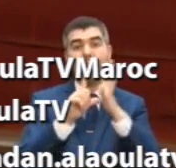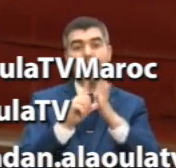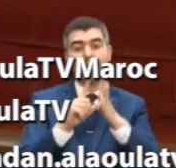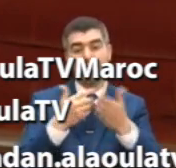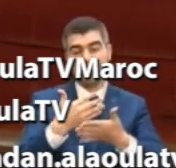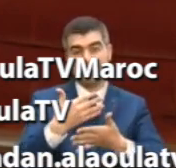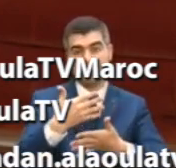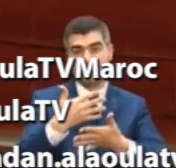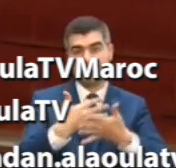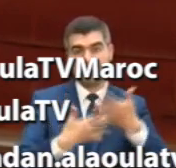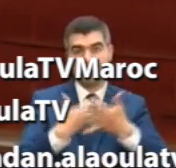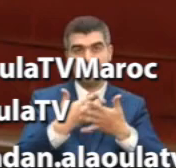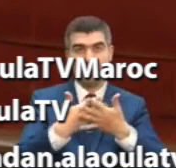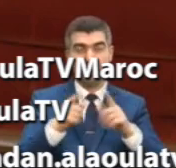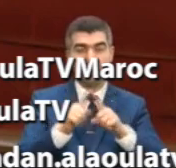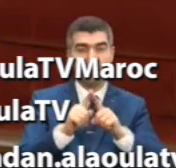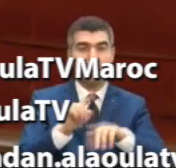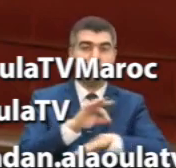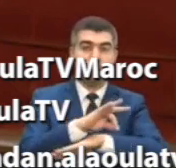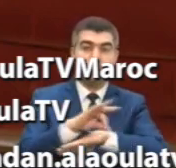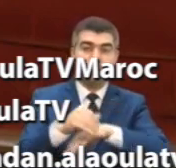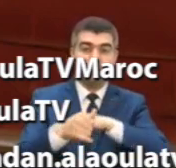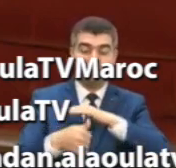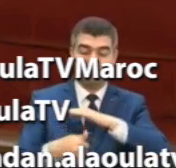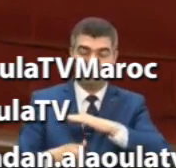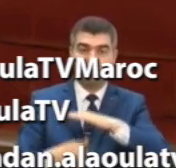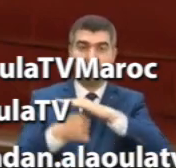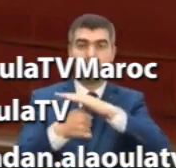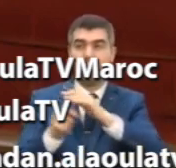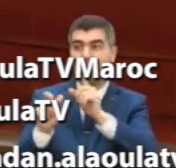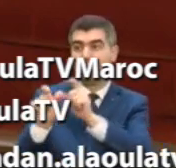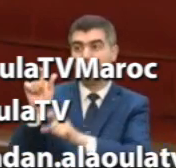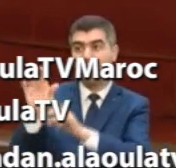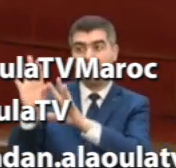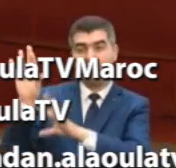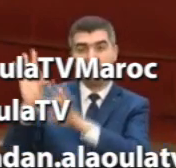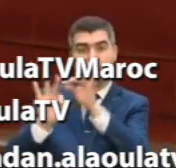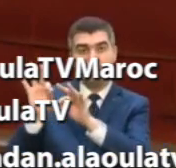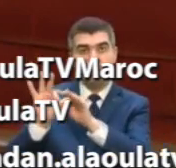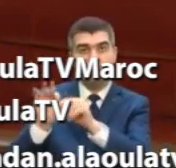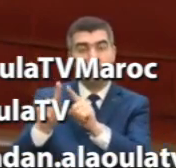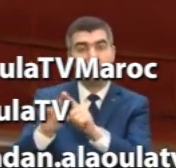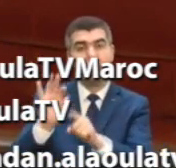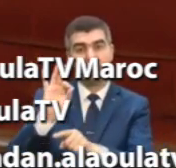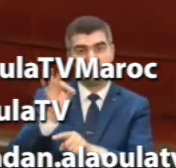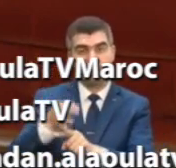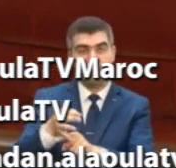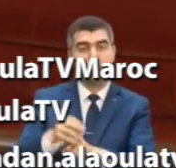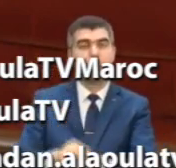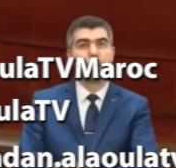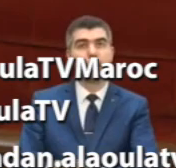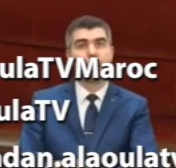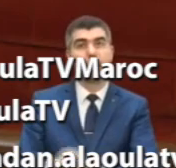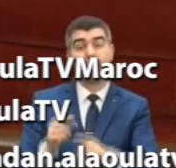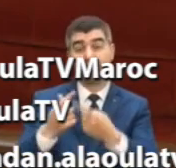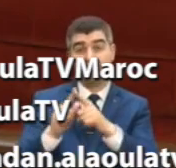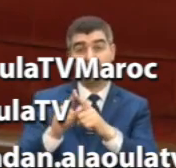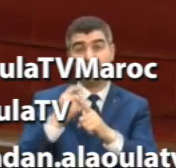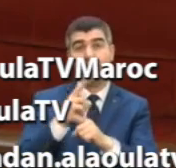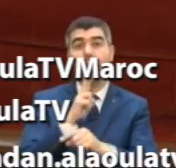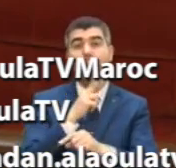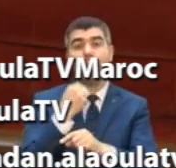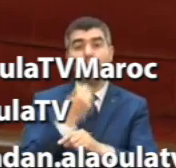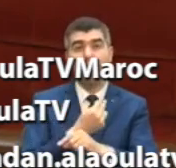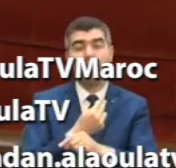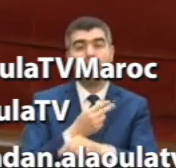أو المرجعية القانونية والتنظيمية للتعيين في المناصب العليا كيحظى باهتمام بالغ من طرف هذه الحكومة ومن